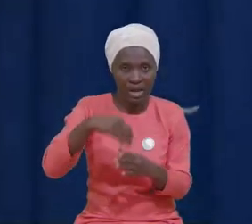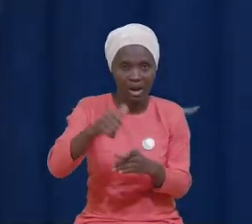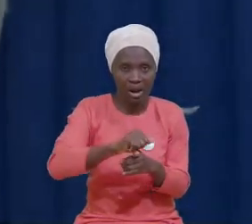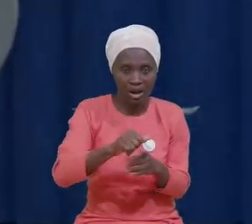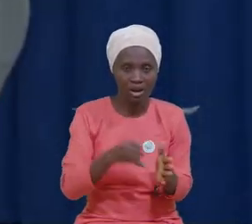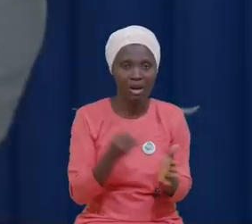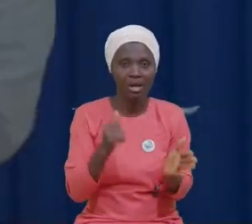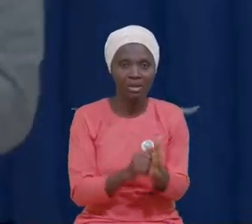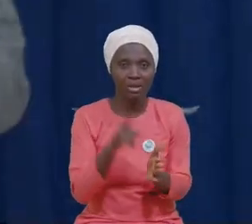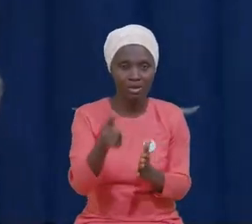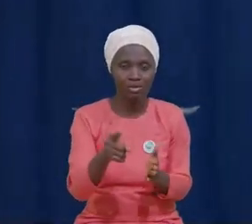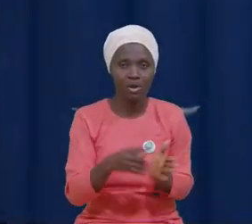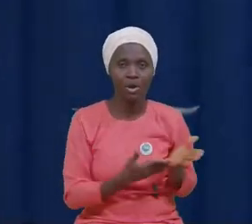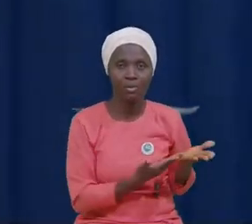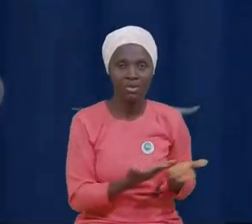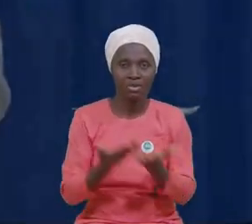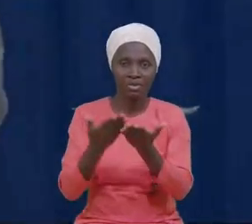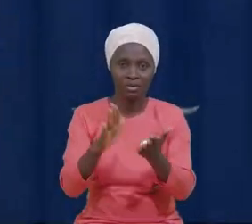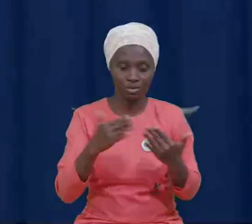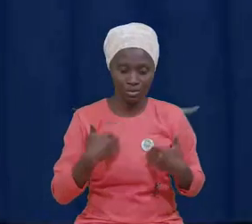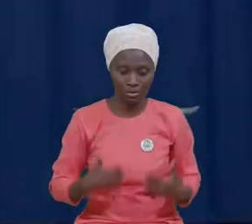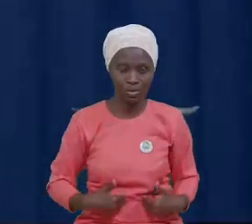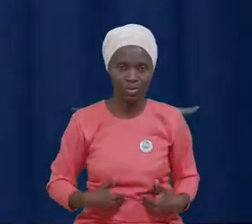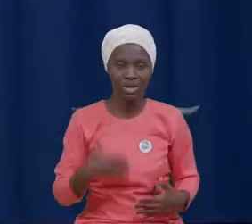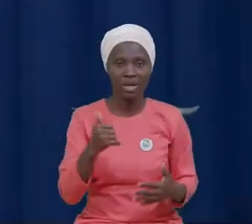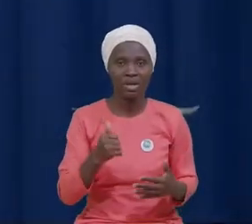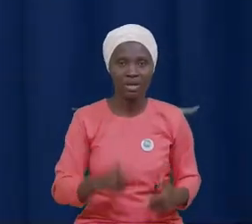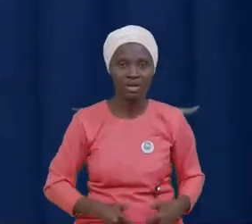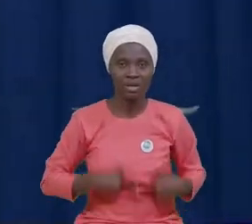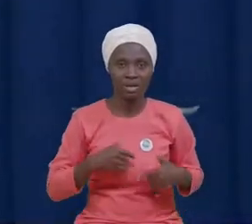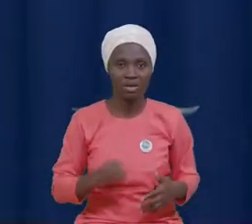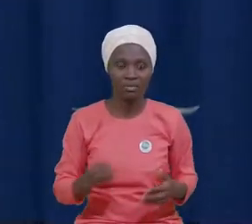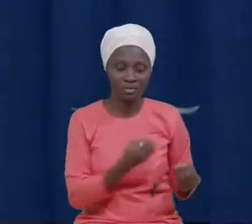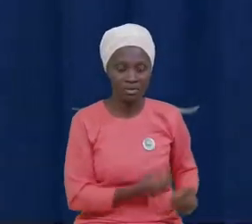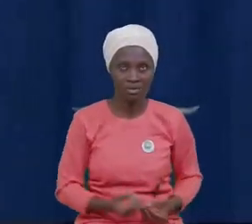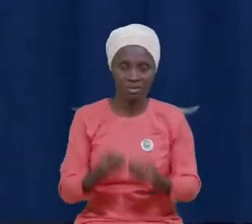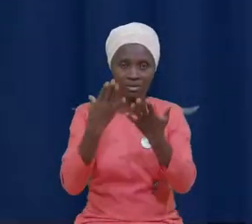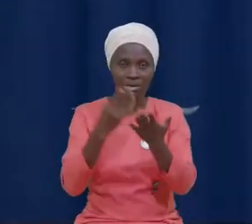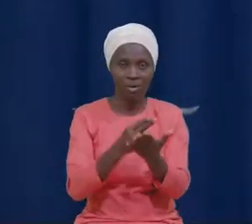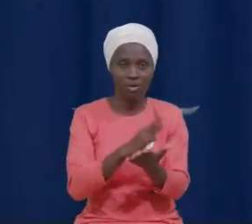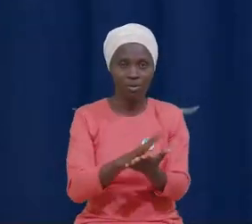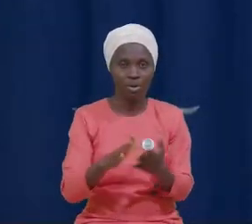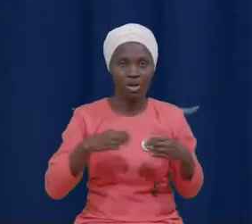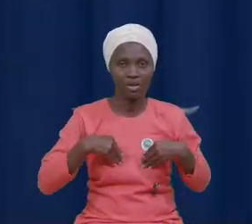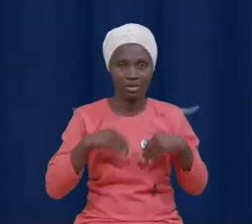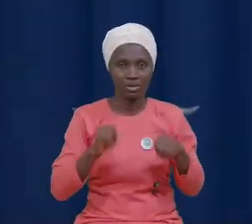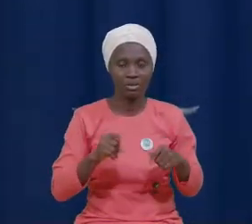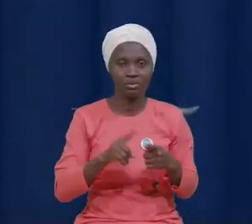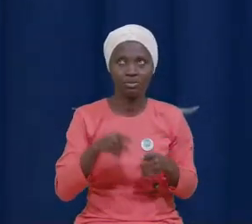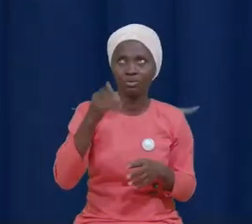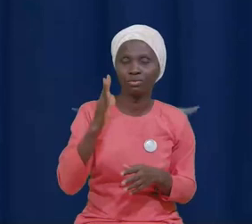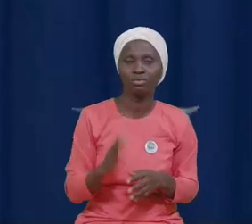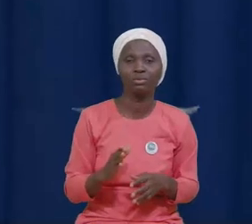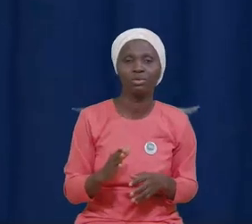à offrir vos corps comme un sacrifice vivant, saint, agréable à Dieu. Ce qui sera de votre